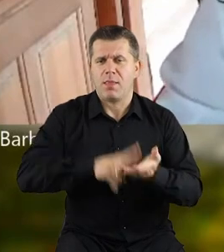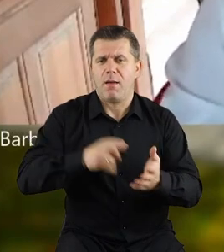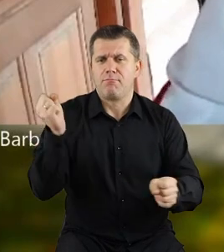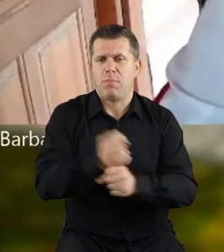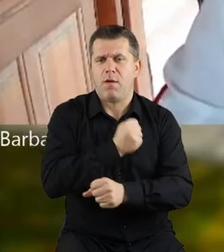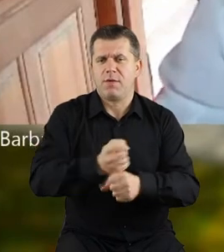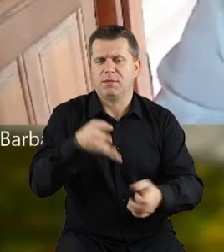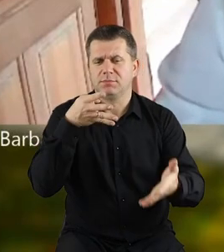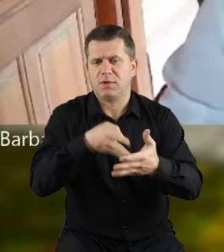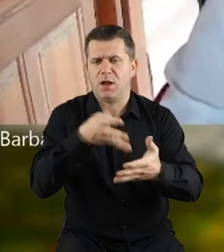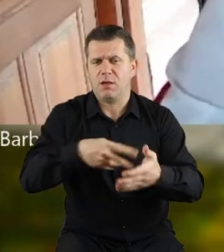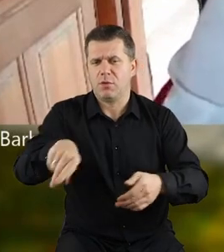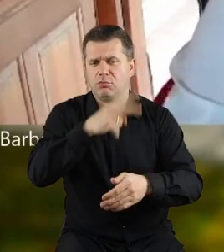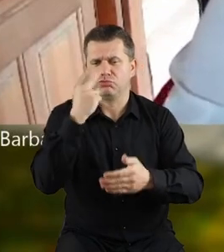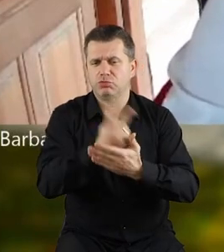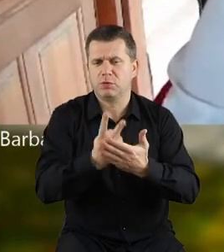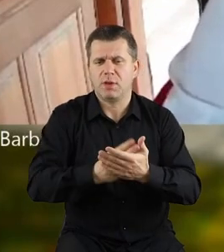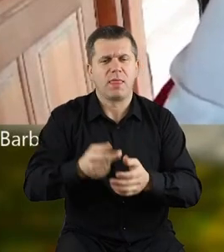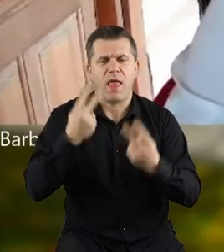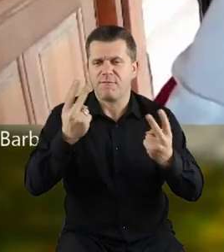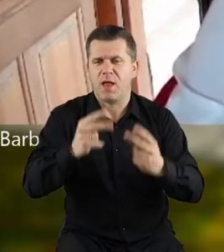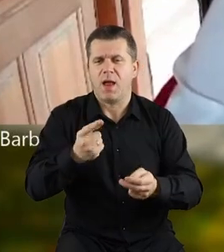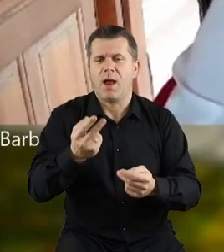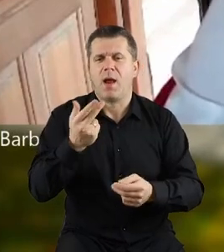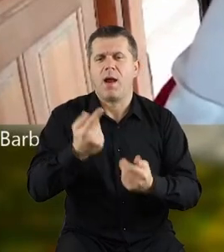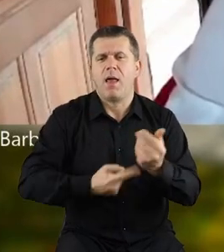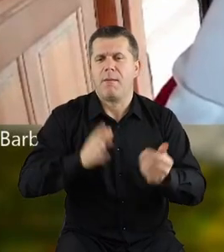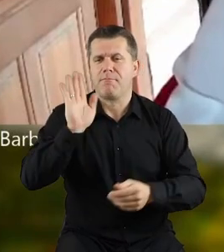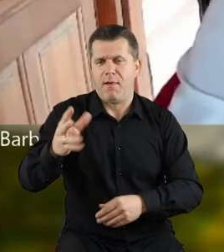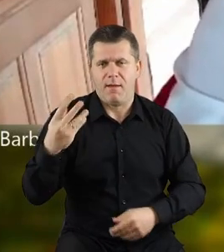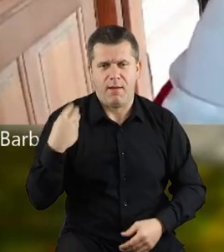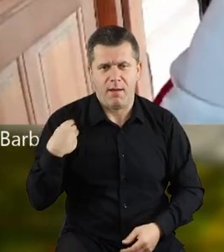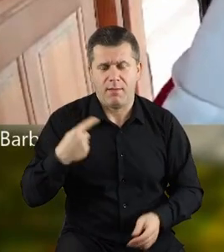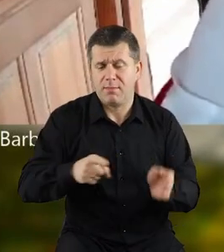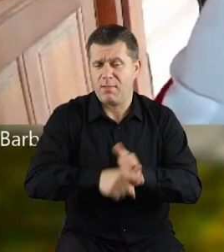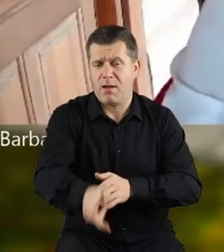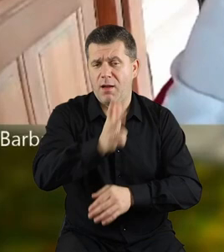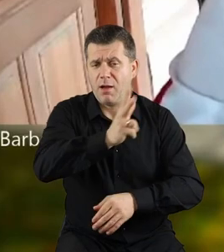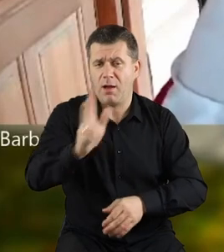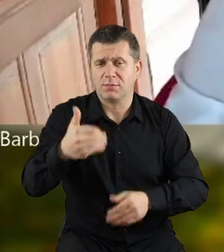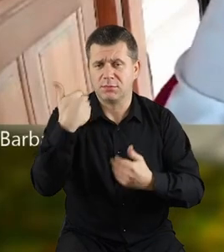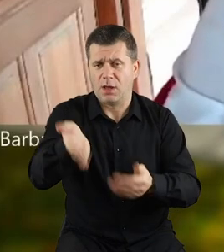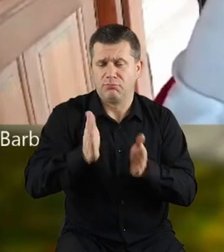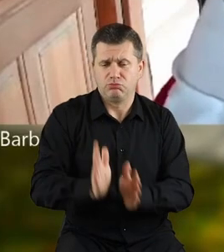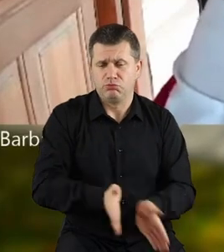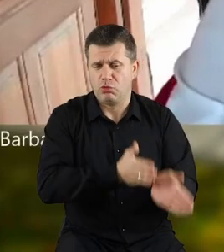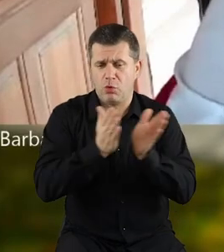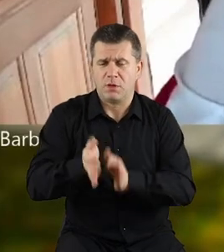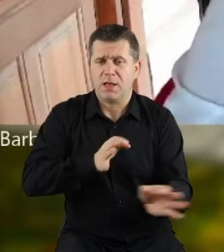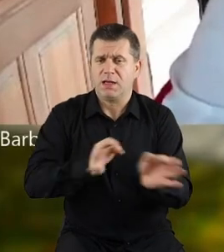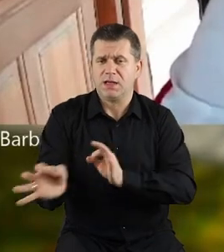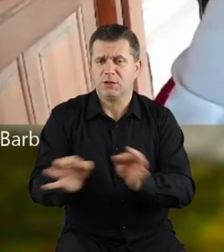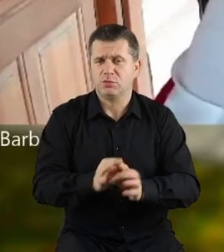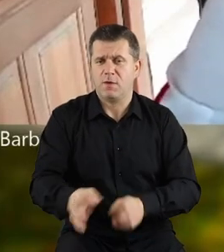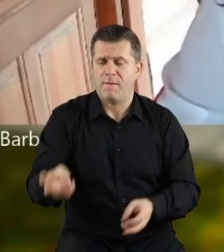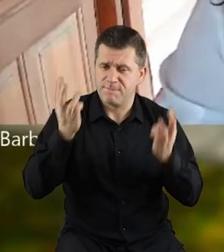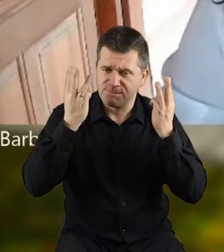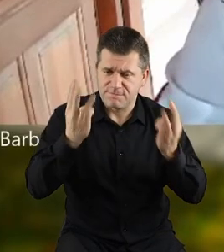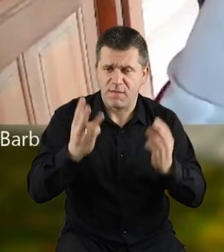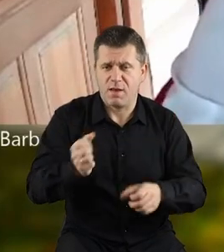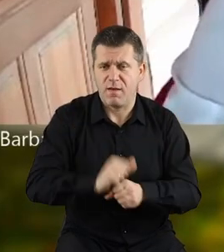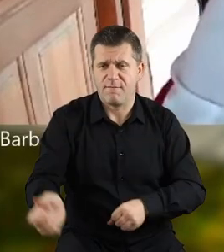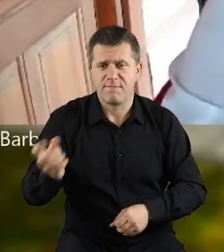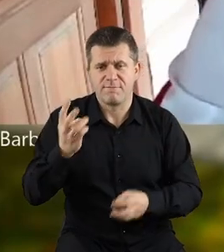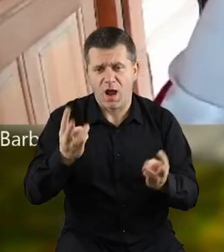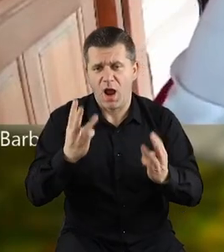serio traktować czytelnika, niezależnie od tego, ile ma lat, i dla każdego z nich przygotować historię